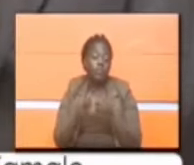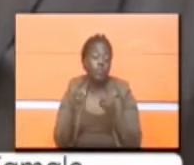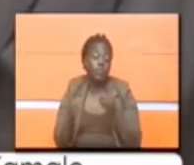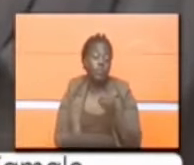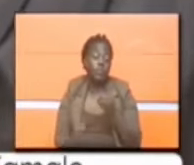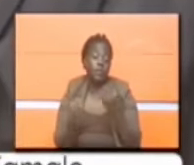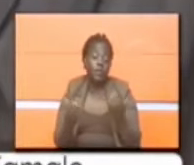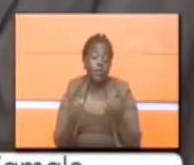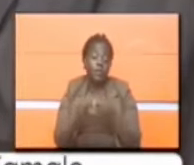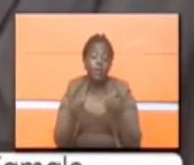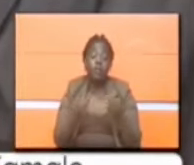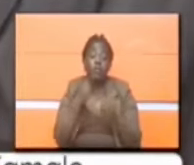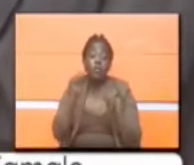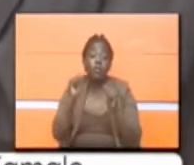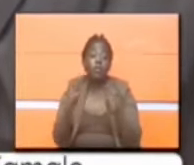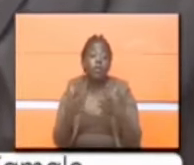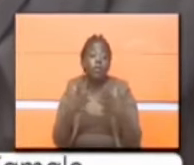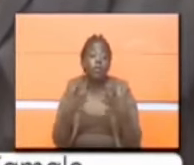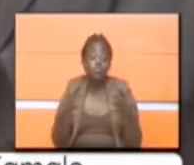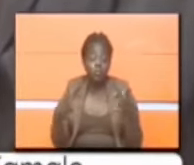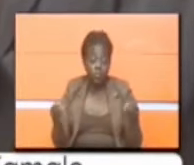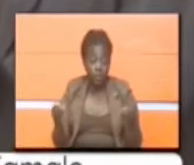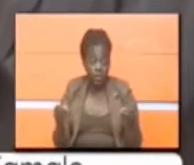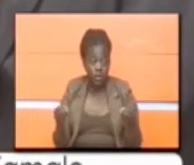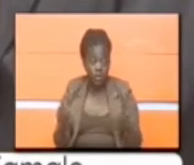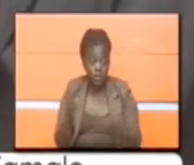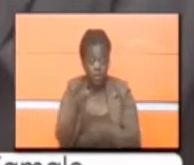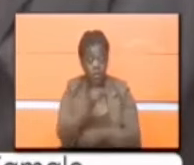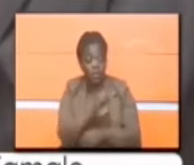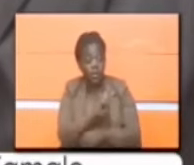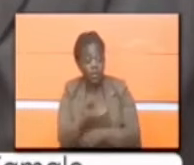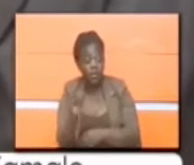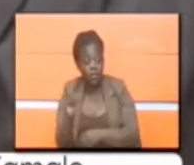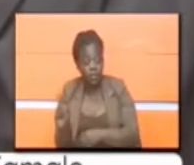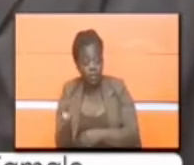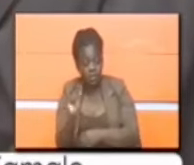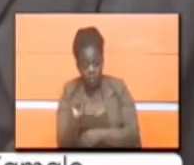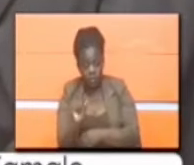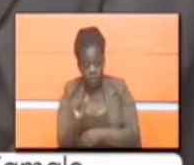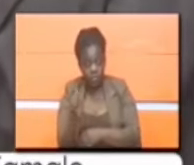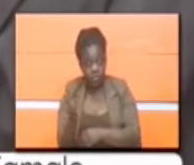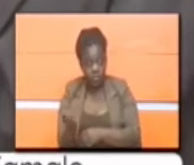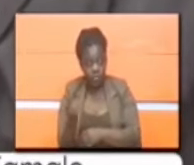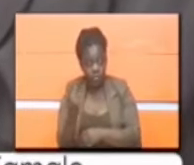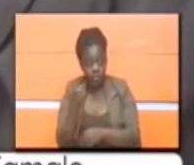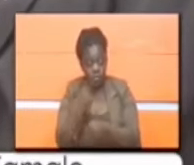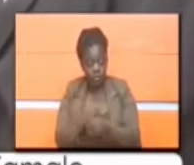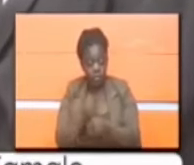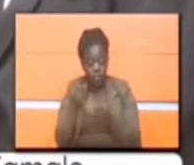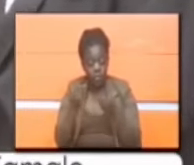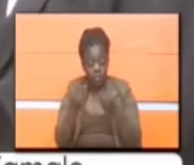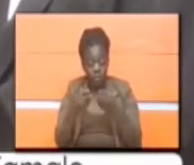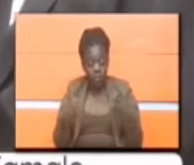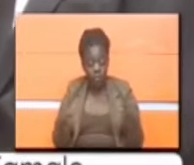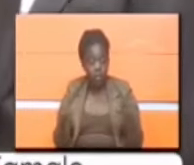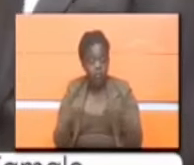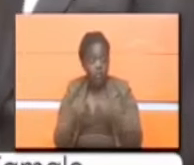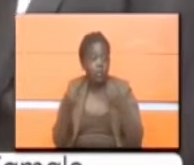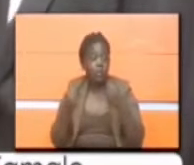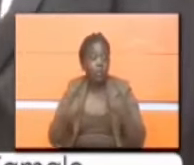mwana gw'osobola okumisinga eddakiika entonnyo nga taliiwo. Era